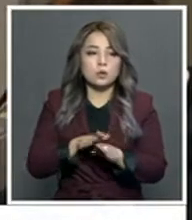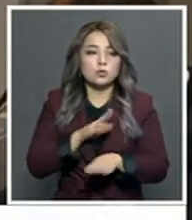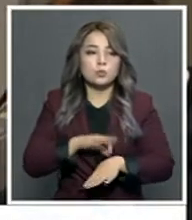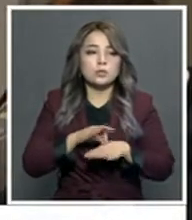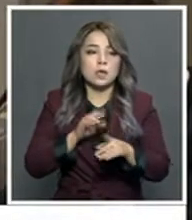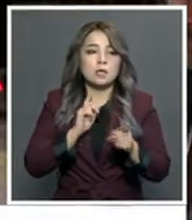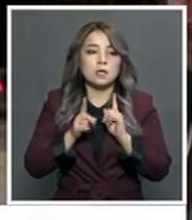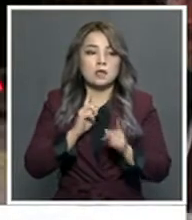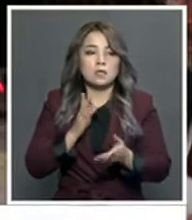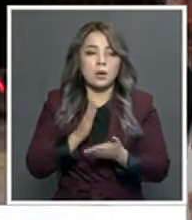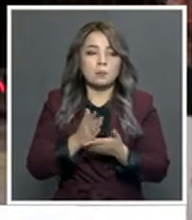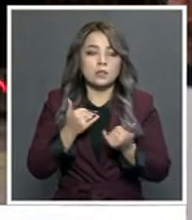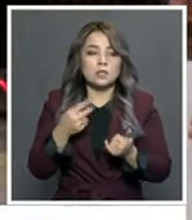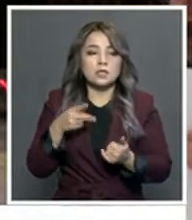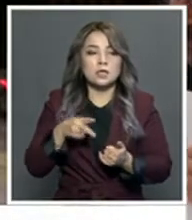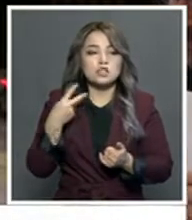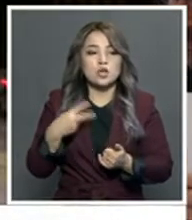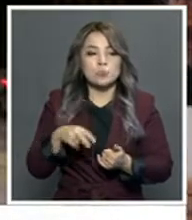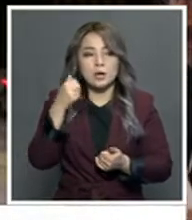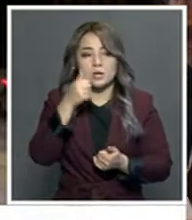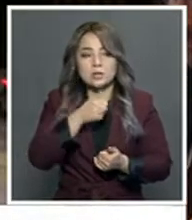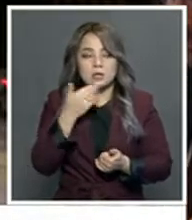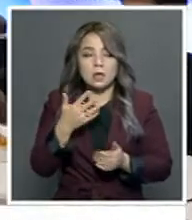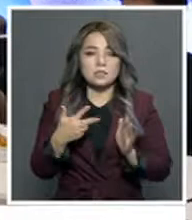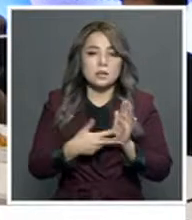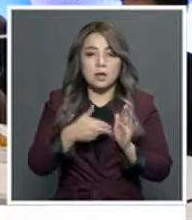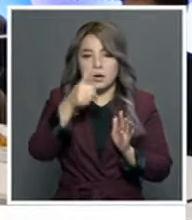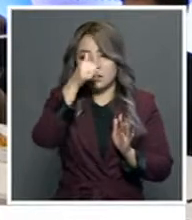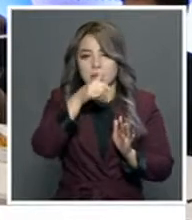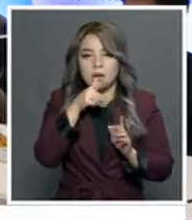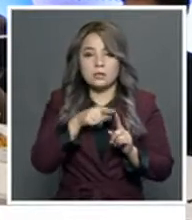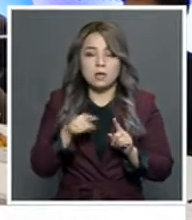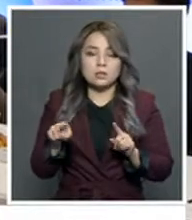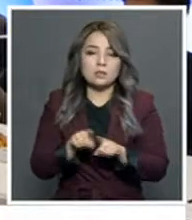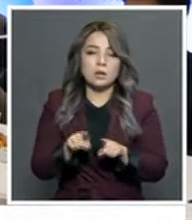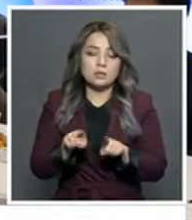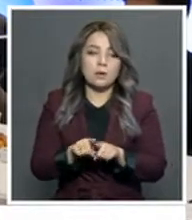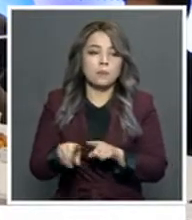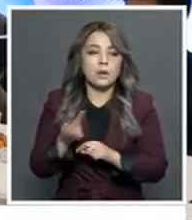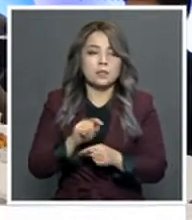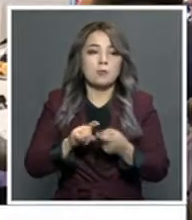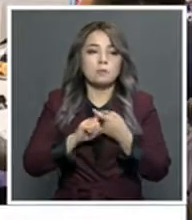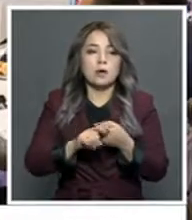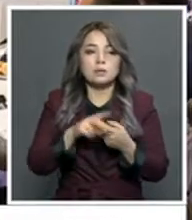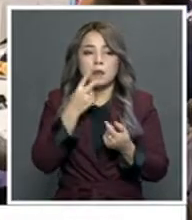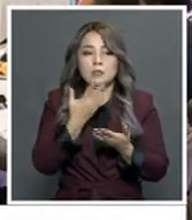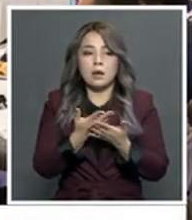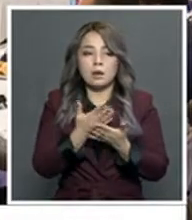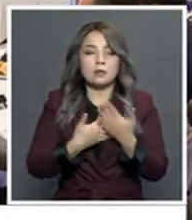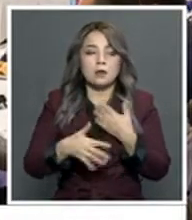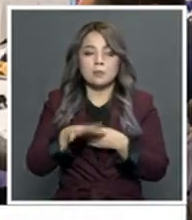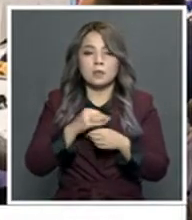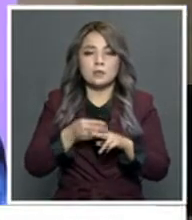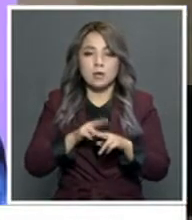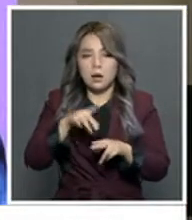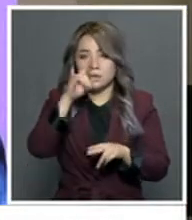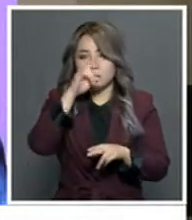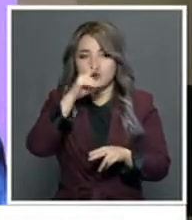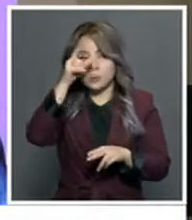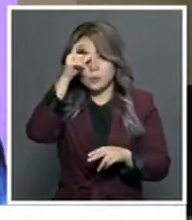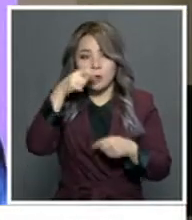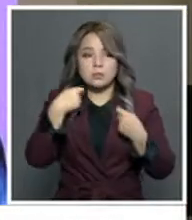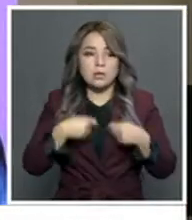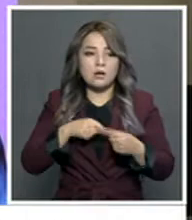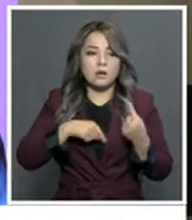талқыланды. 2020 жылдың алғашқы 8 айындағы мәліметтерге сай пандемия кезеңіне қарамастан Қазақстан мен Түркия арасындағы тауар